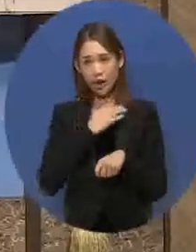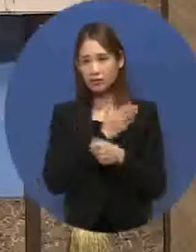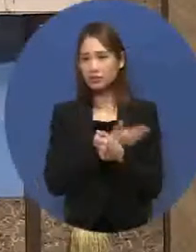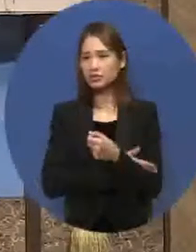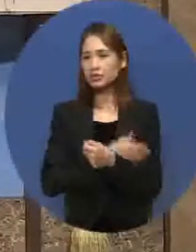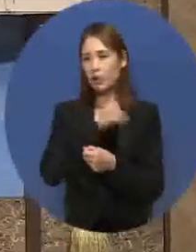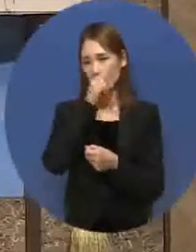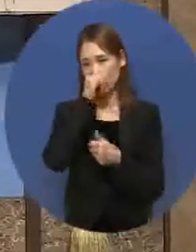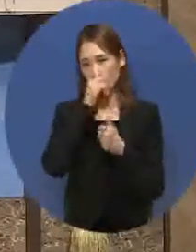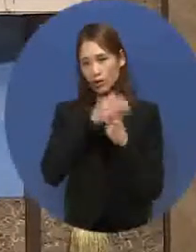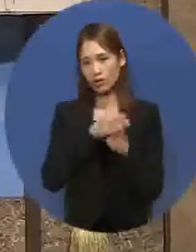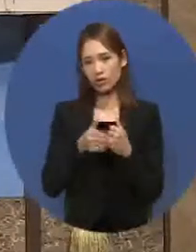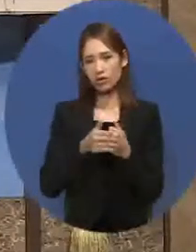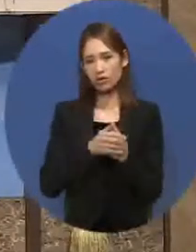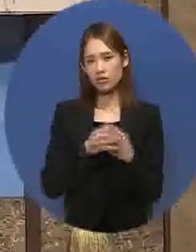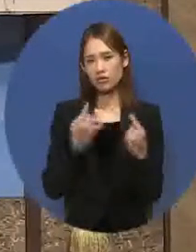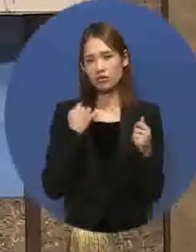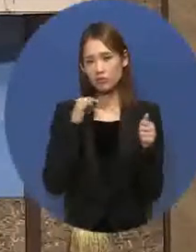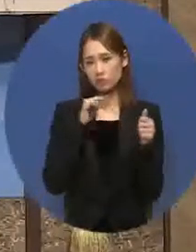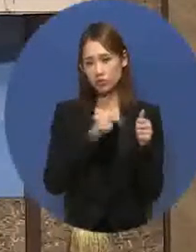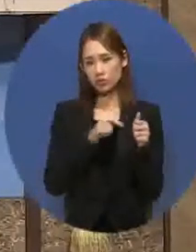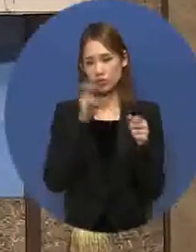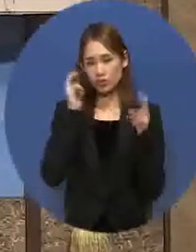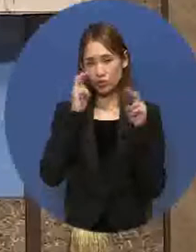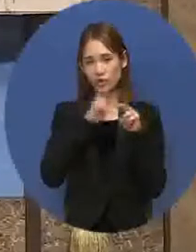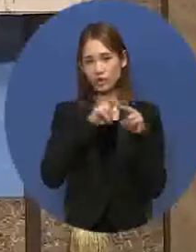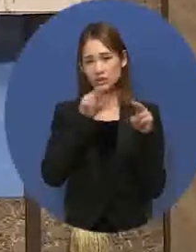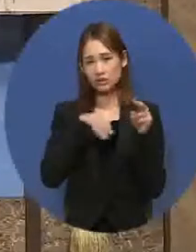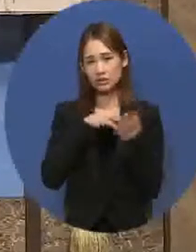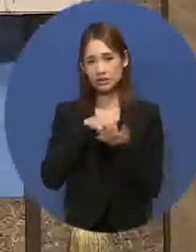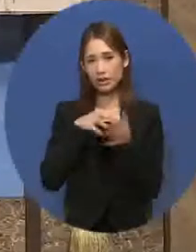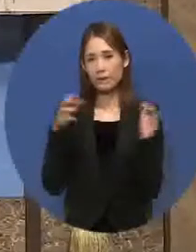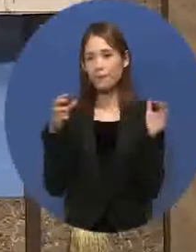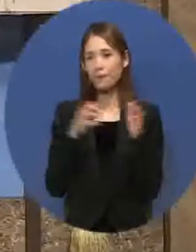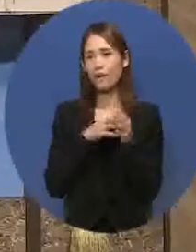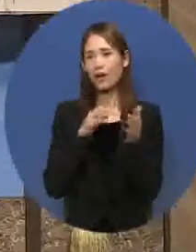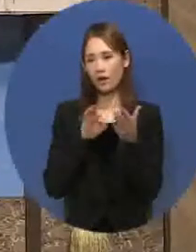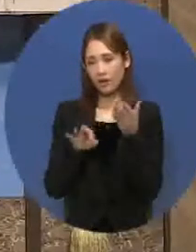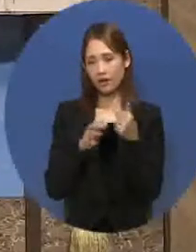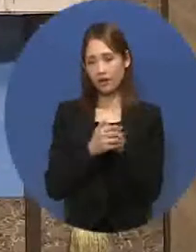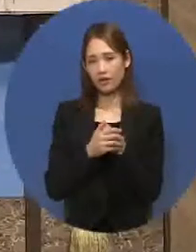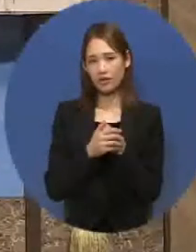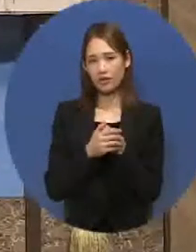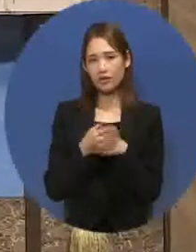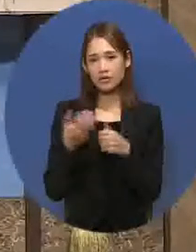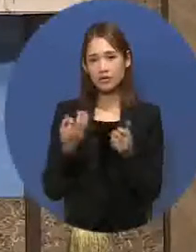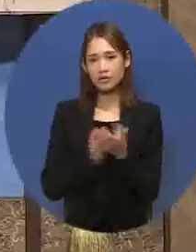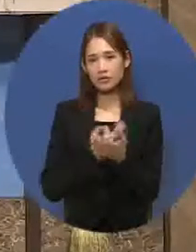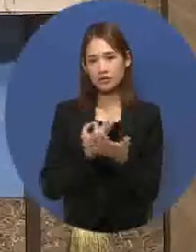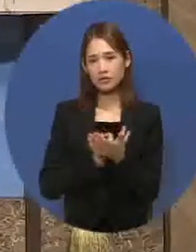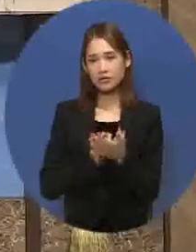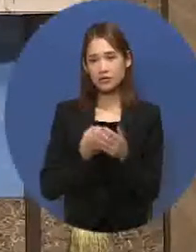있기 때문에 그분들을 퇴직금도 정산 다 했으니까, 일당 벌이로 용돈이나 벌어서는